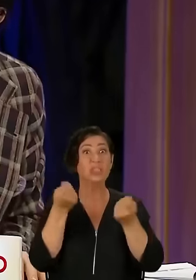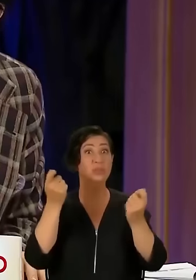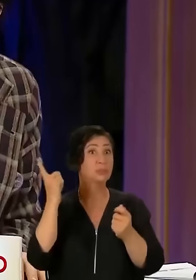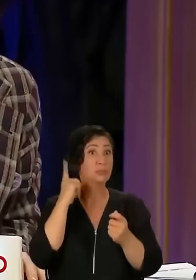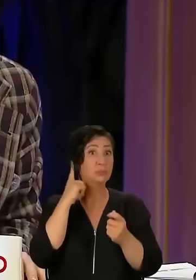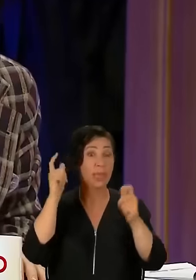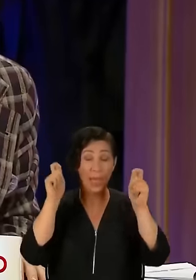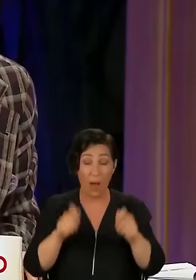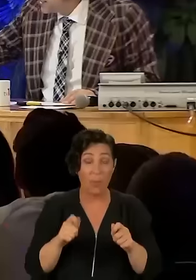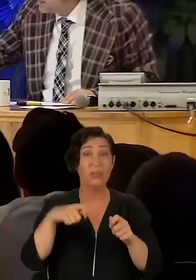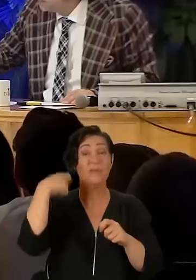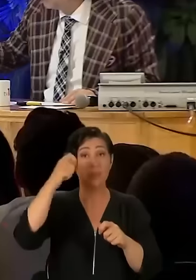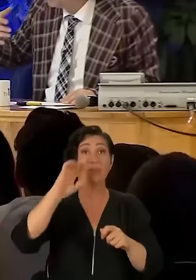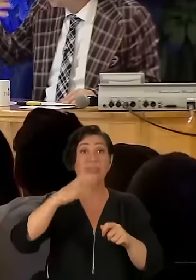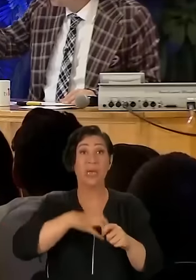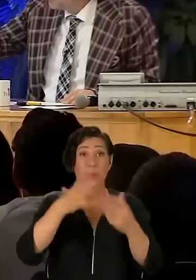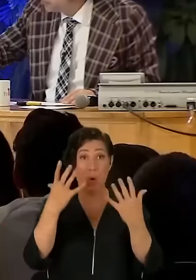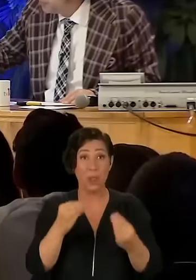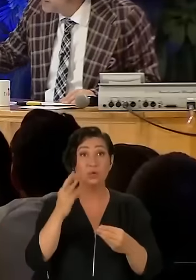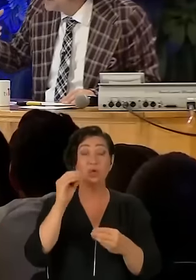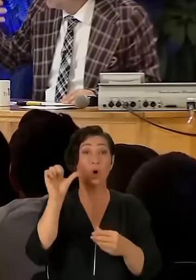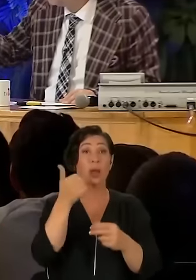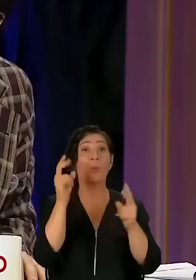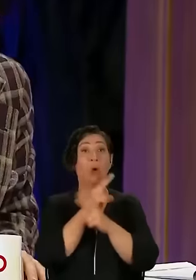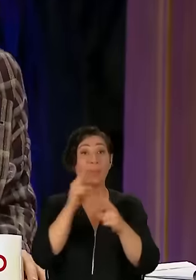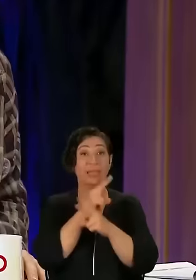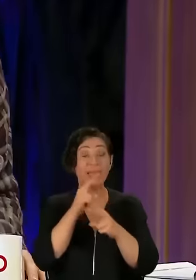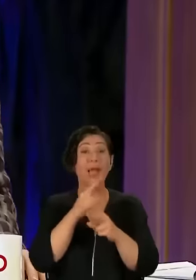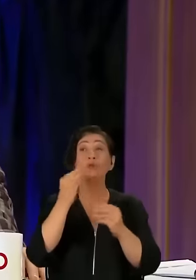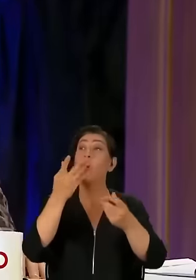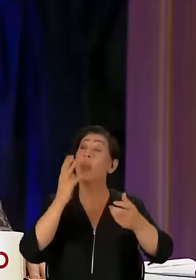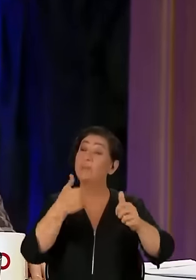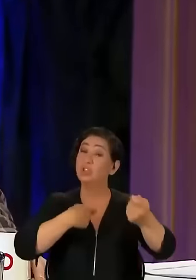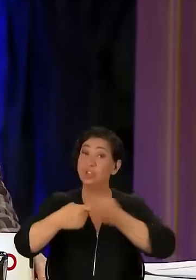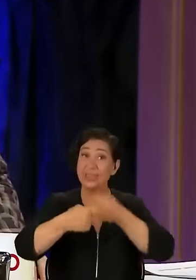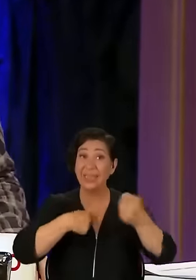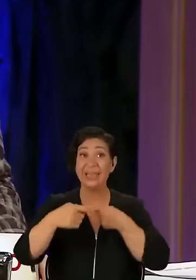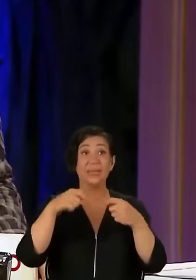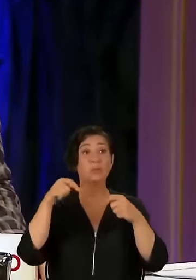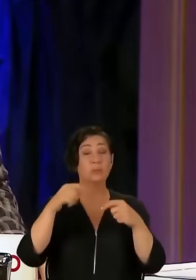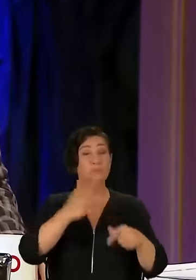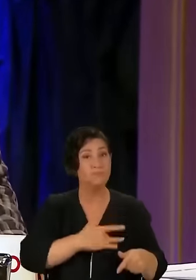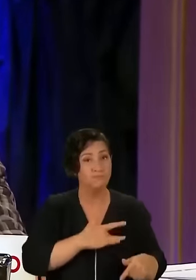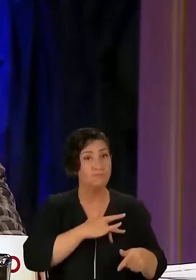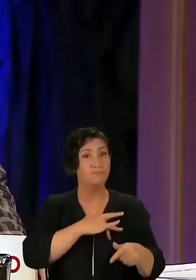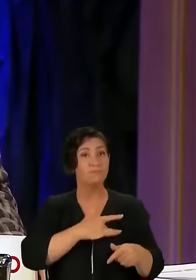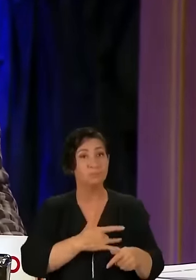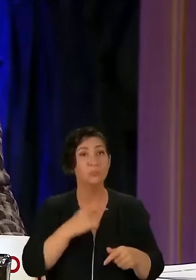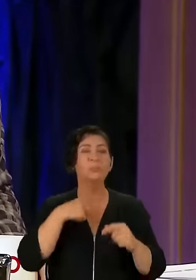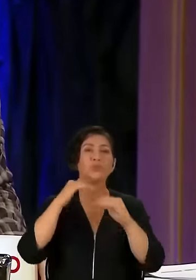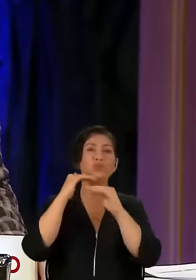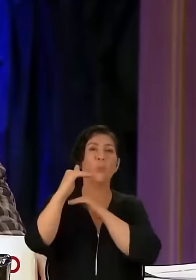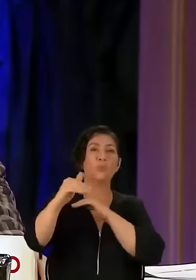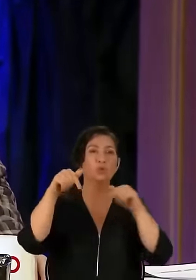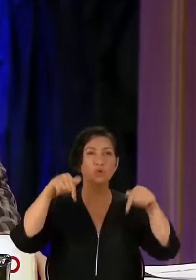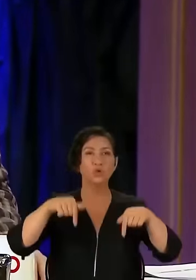yapan filmlerin de sahibi olan çok önemli komedyenler, çok önemli şirketlerde şu anda tereddüt ediyorlar. Bu bizim